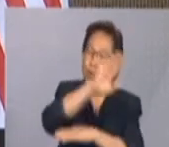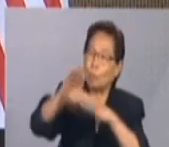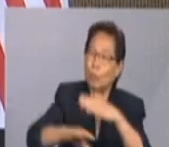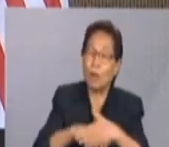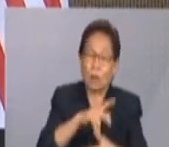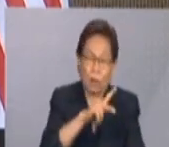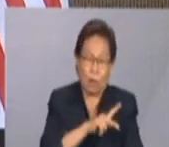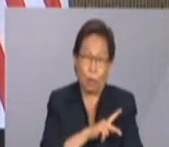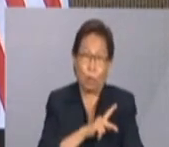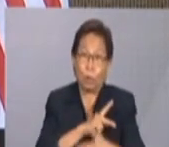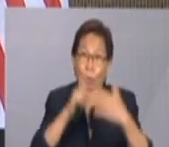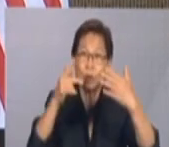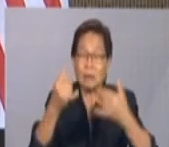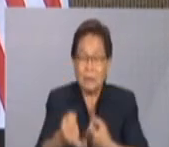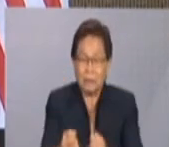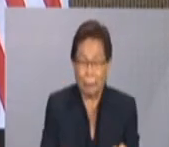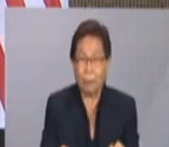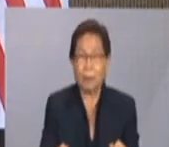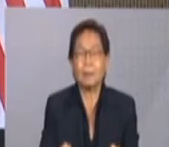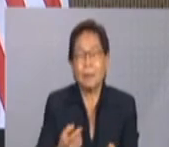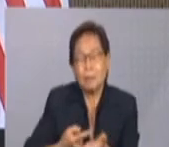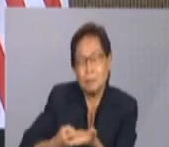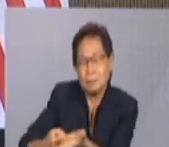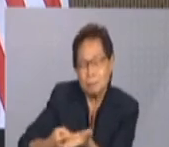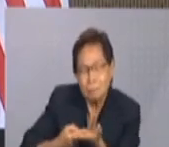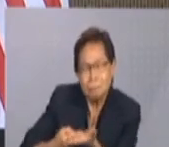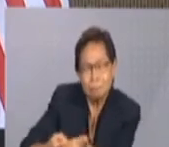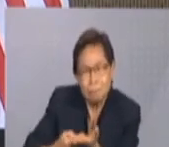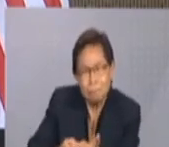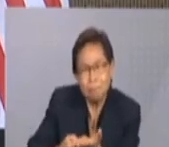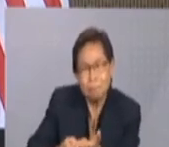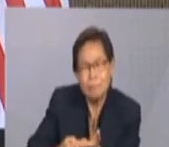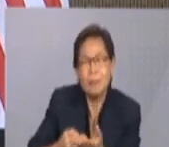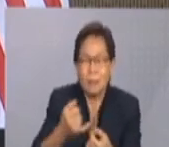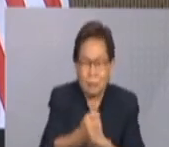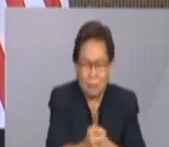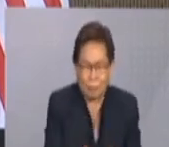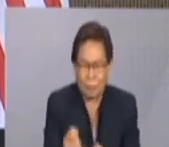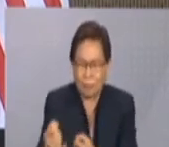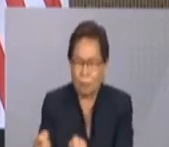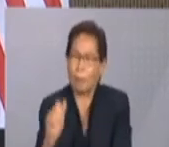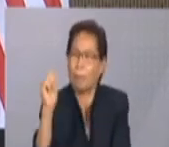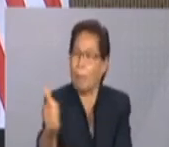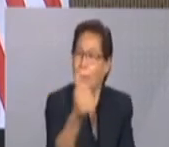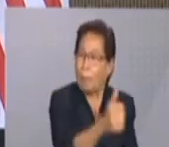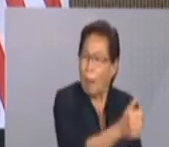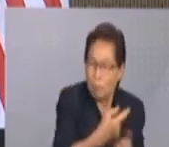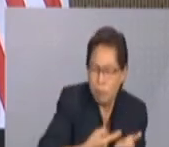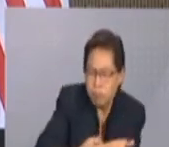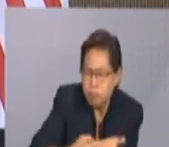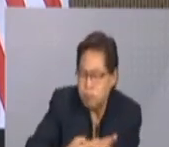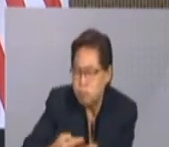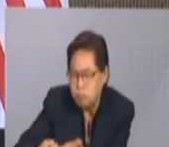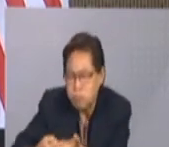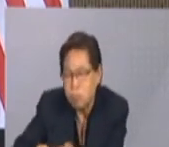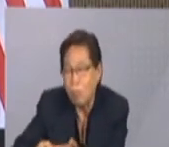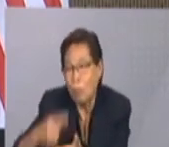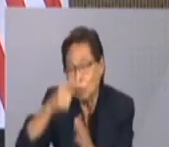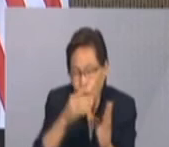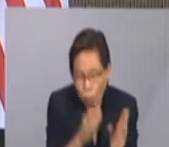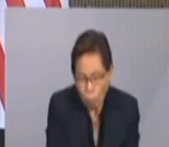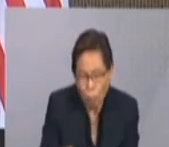ketua jabatan mengadakan perbincangan di peringkat jabatan masing-masing untuk menyusun semua